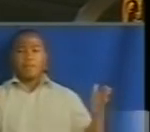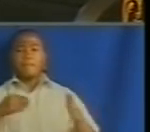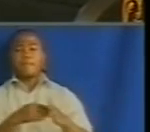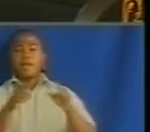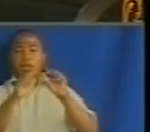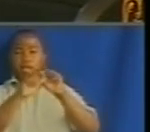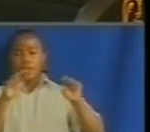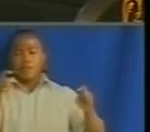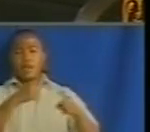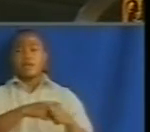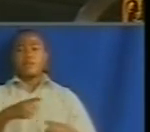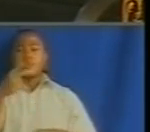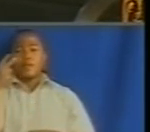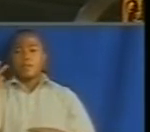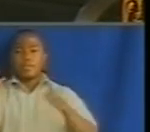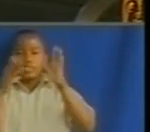289.